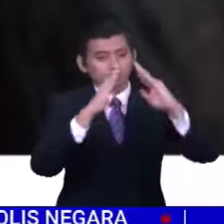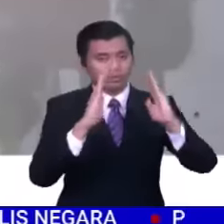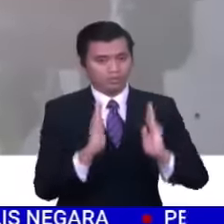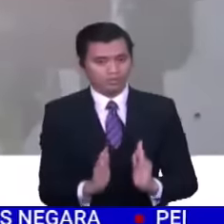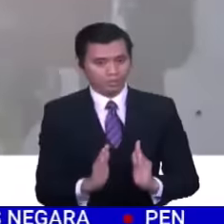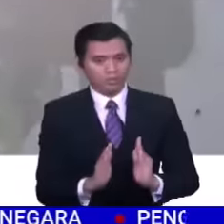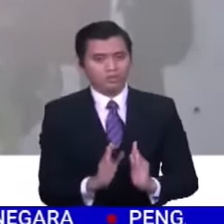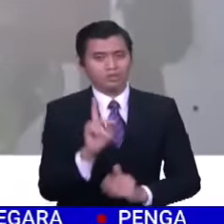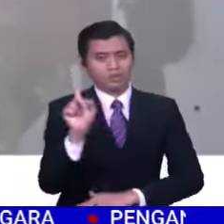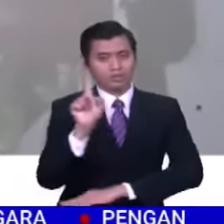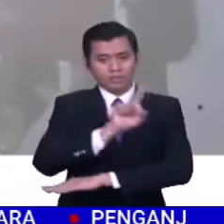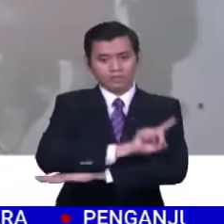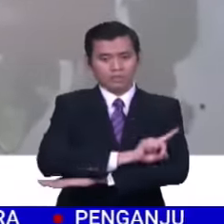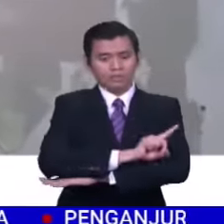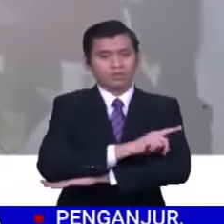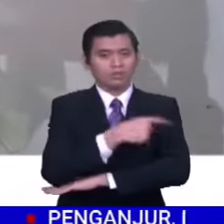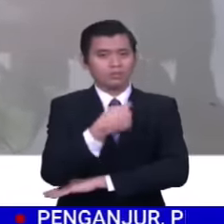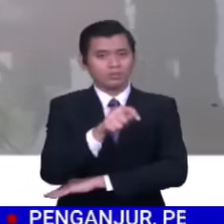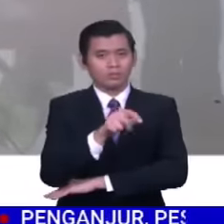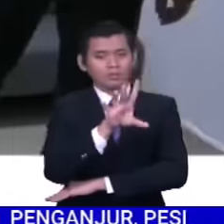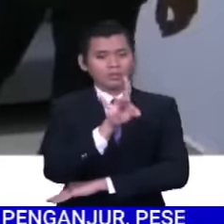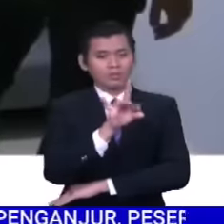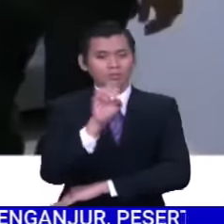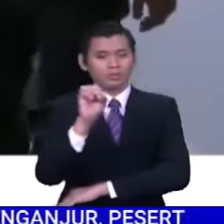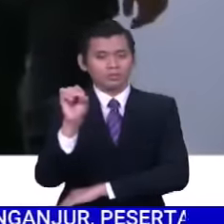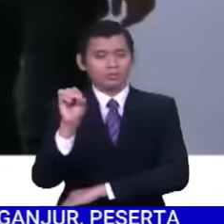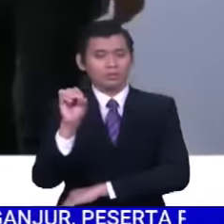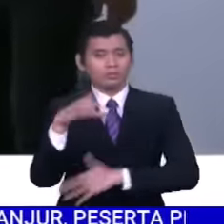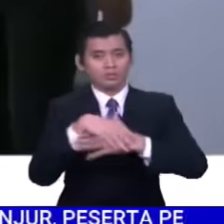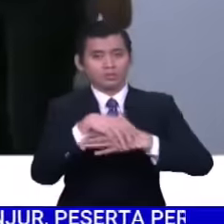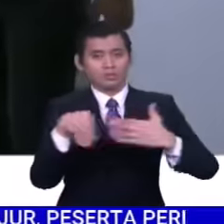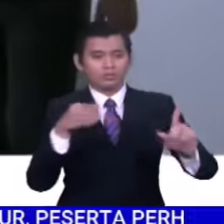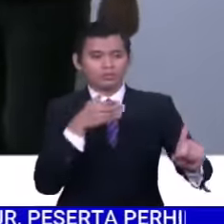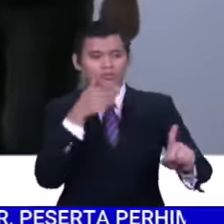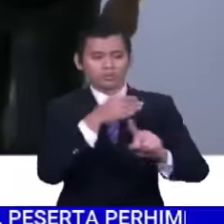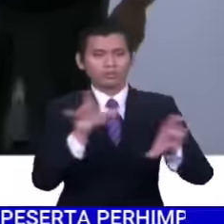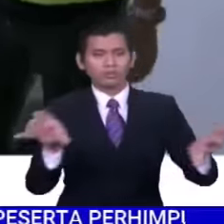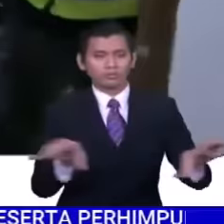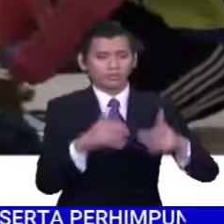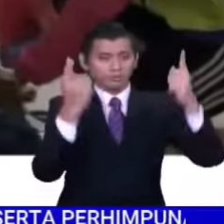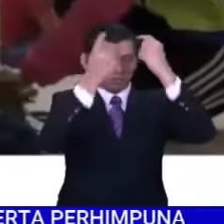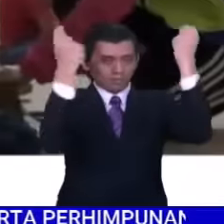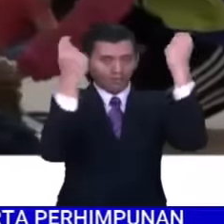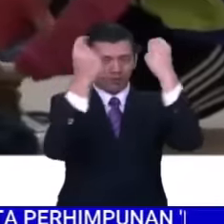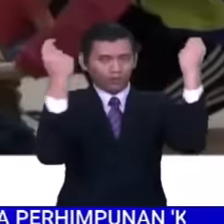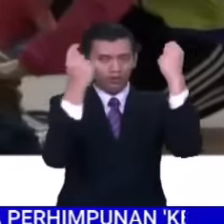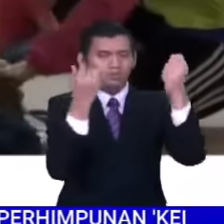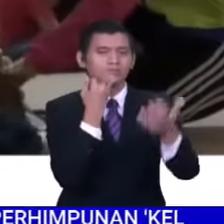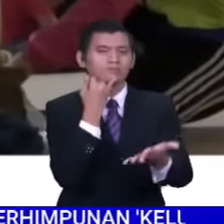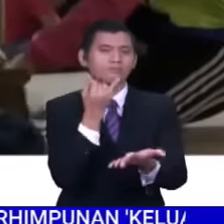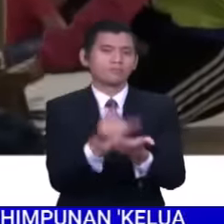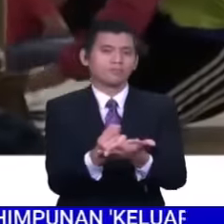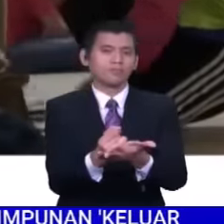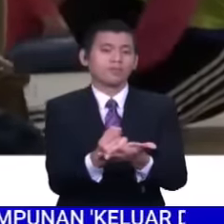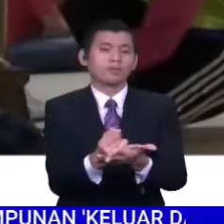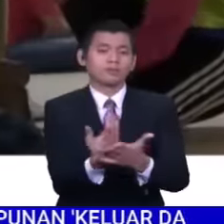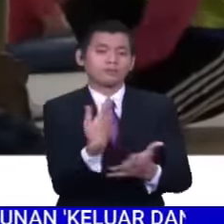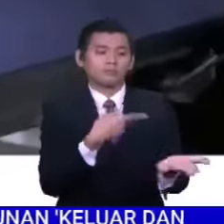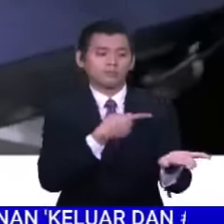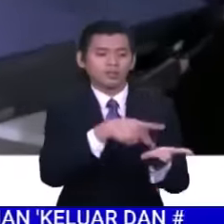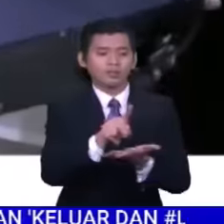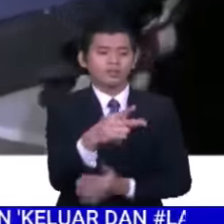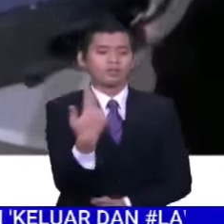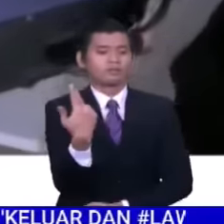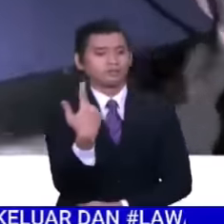untuk tempoh sehari dengan sewa RM800 untuk tujuan parti liar. Wang sewaan banglo dibayar 13